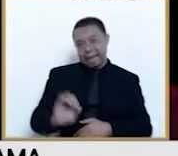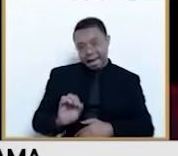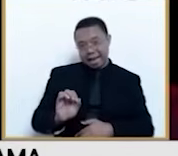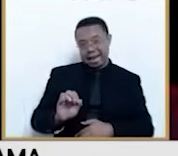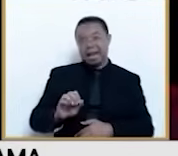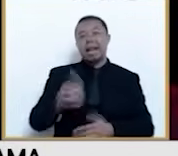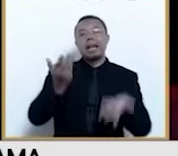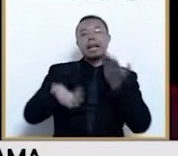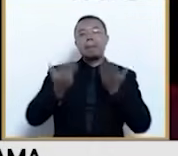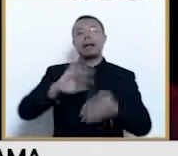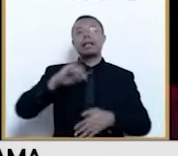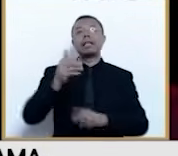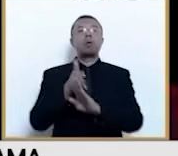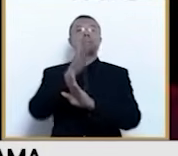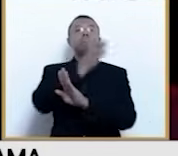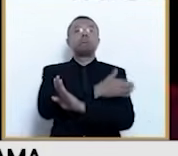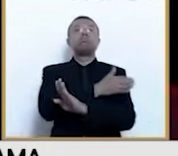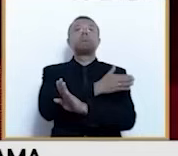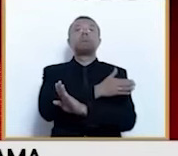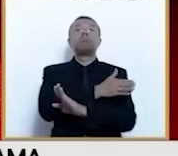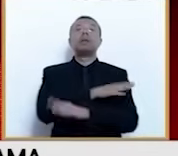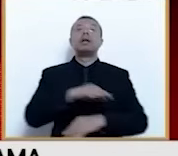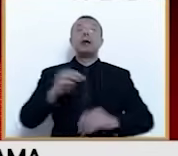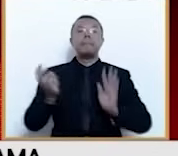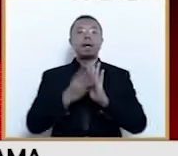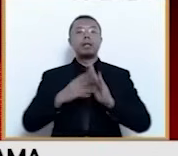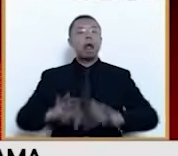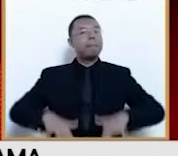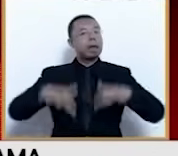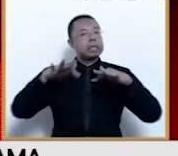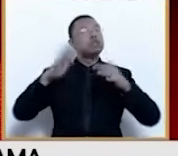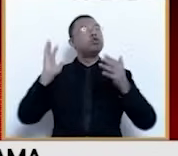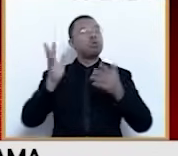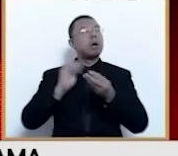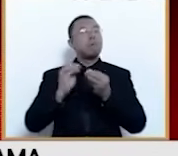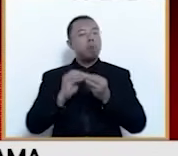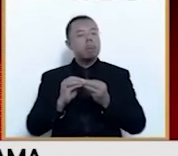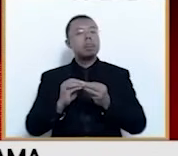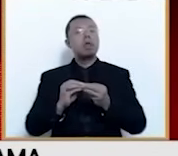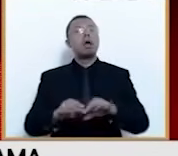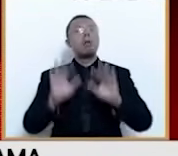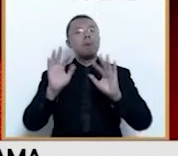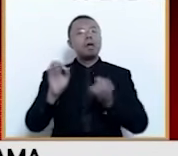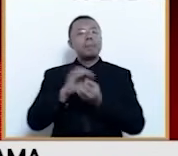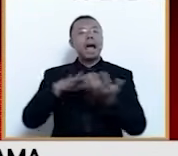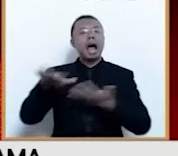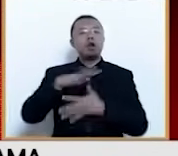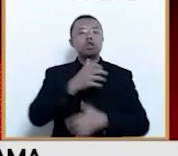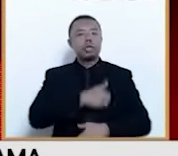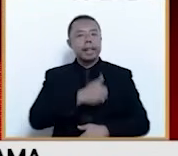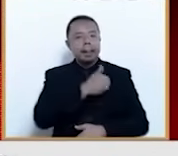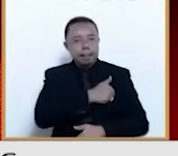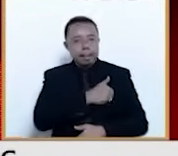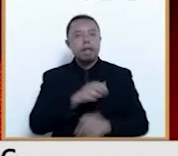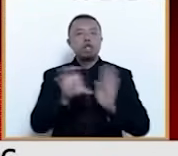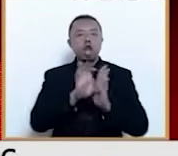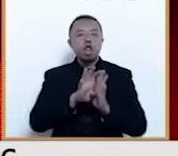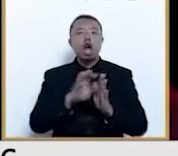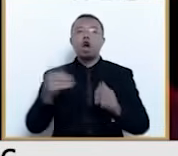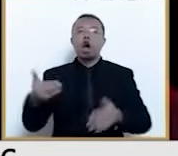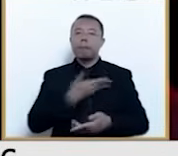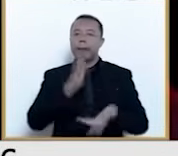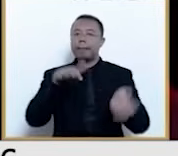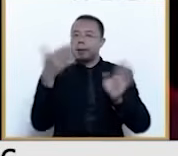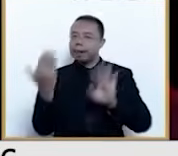54,5% dari tahun sebelumnya. Bencana banjir juga telah menimbulkan dampak sosial seperti korban